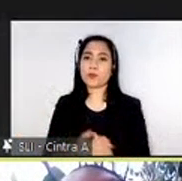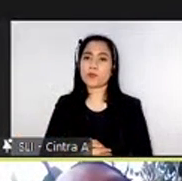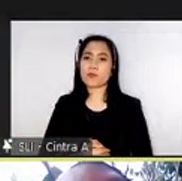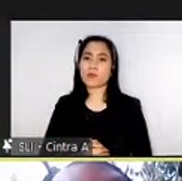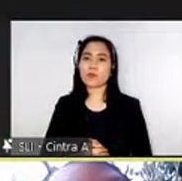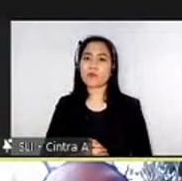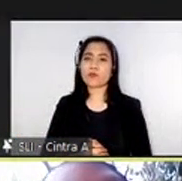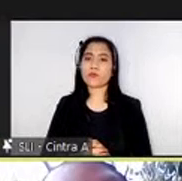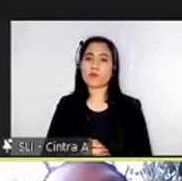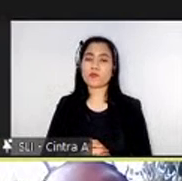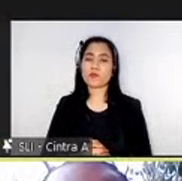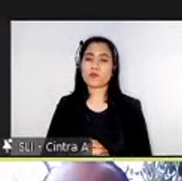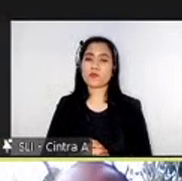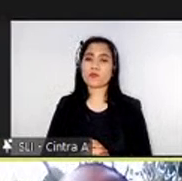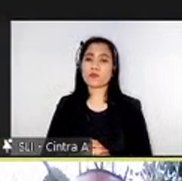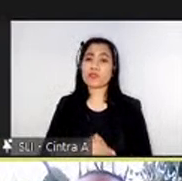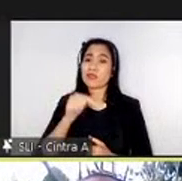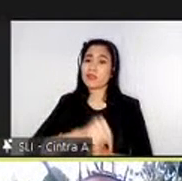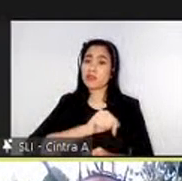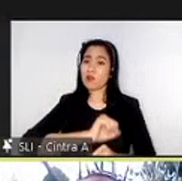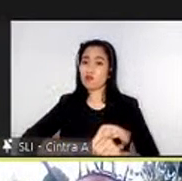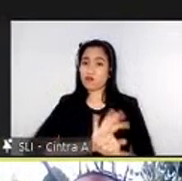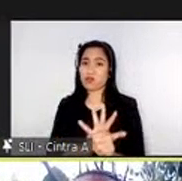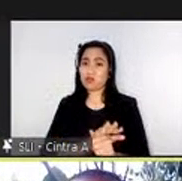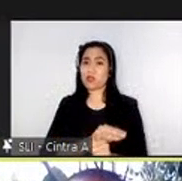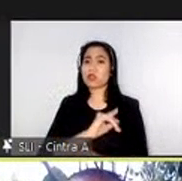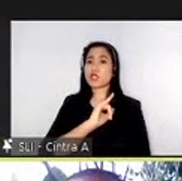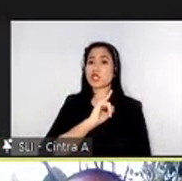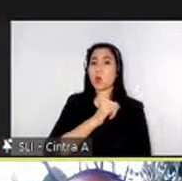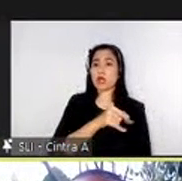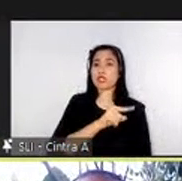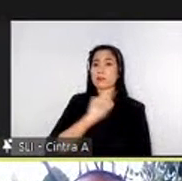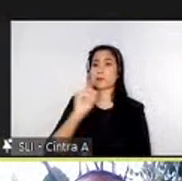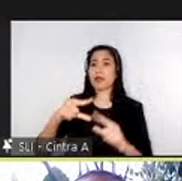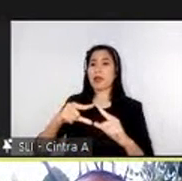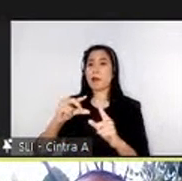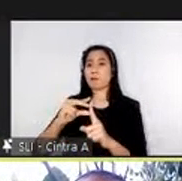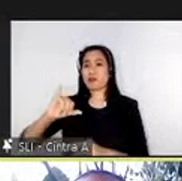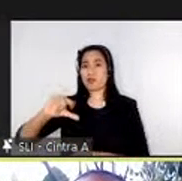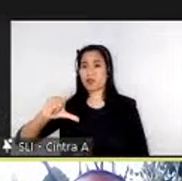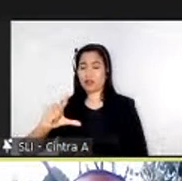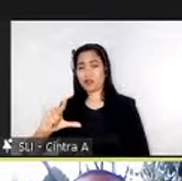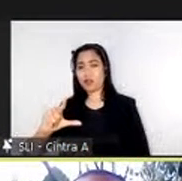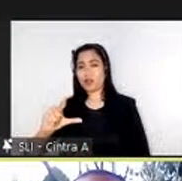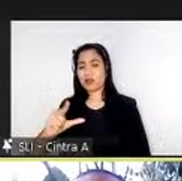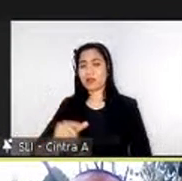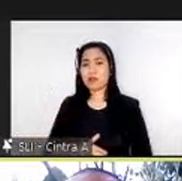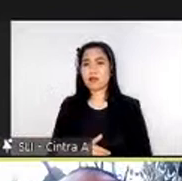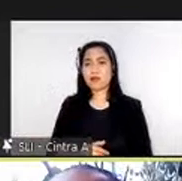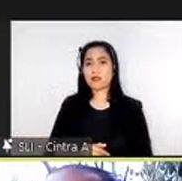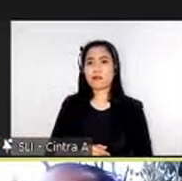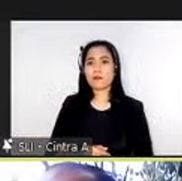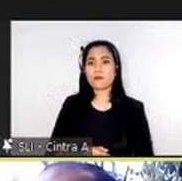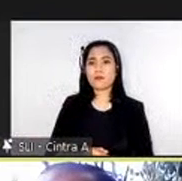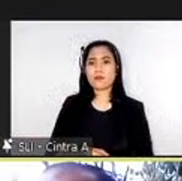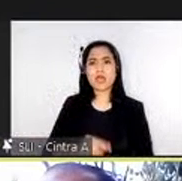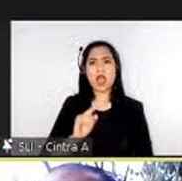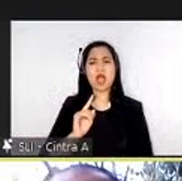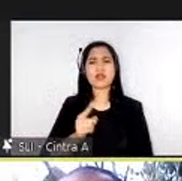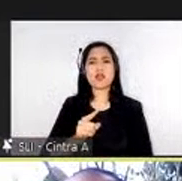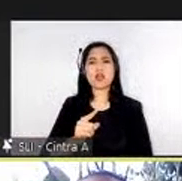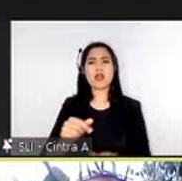nah ketika covid Januari sampai April itu itu sudah ada 69